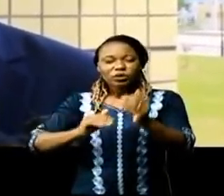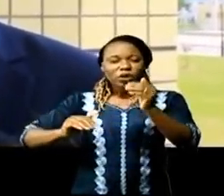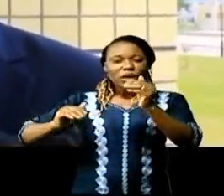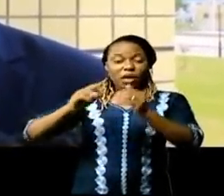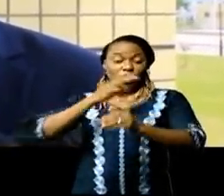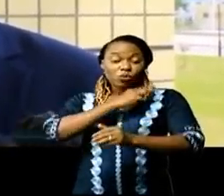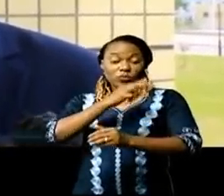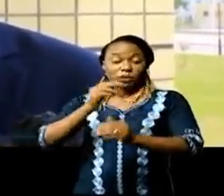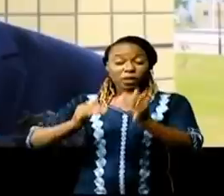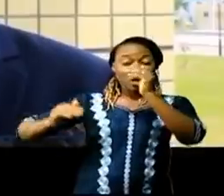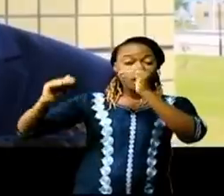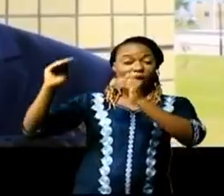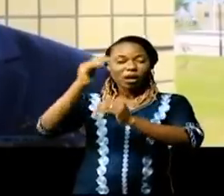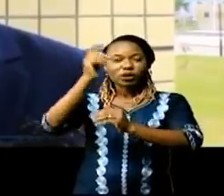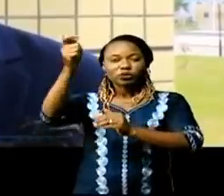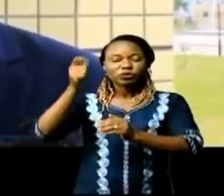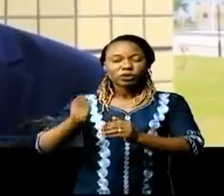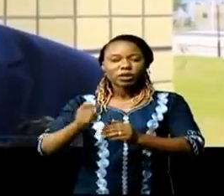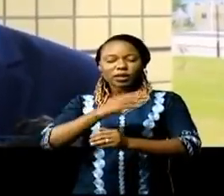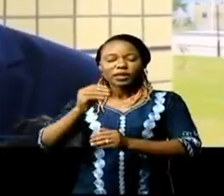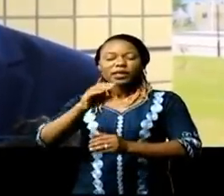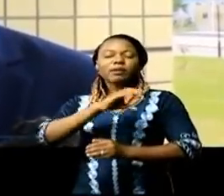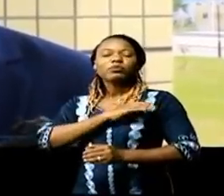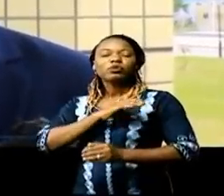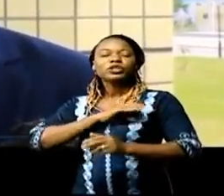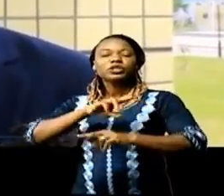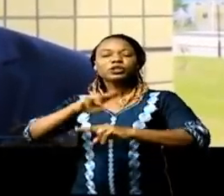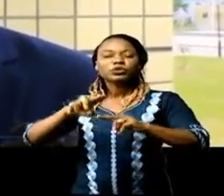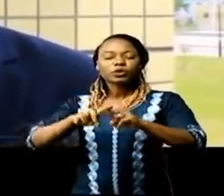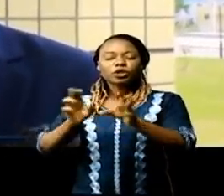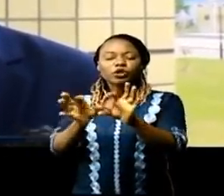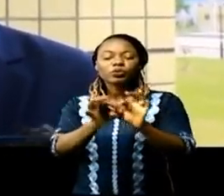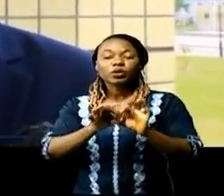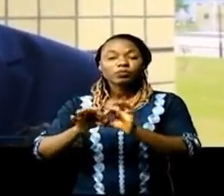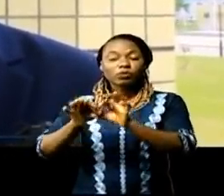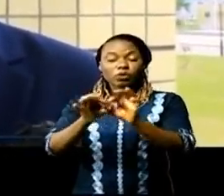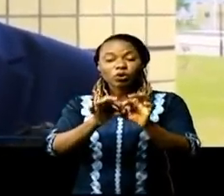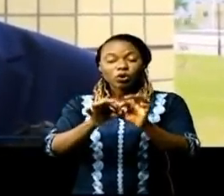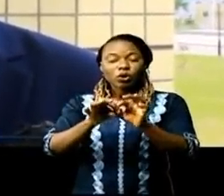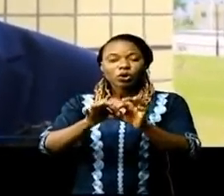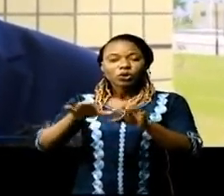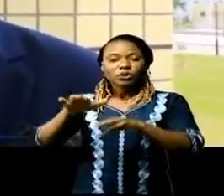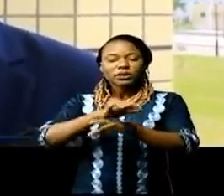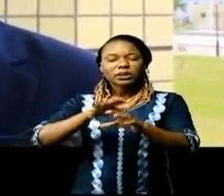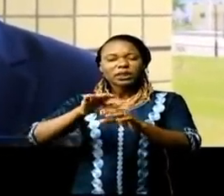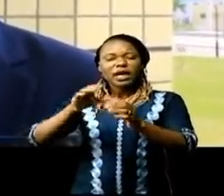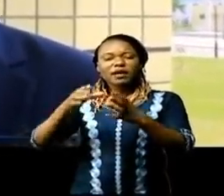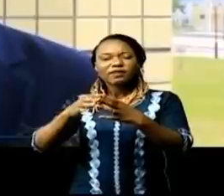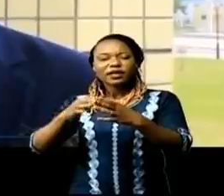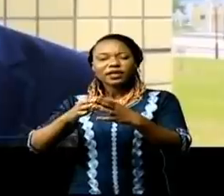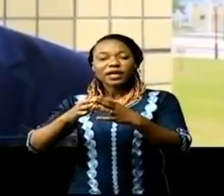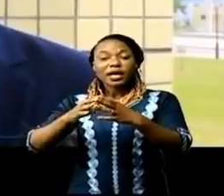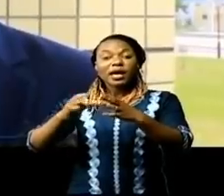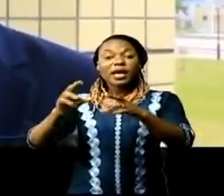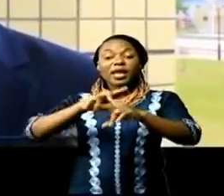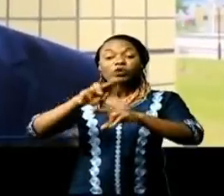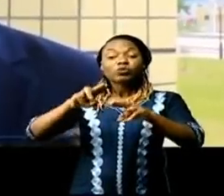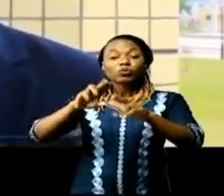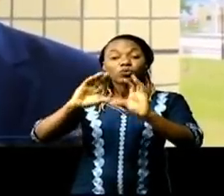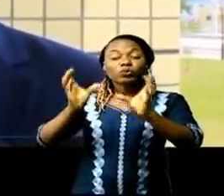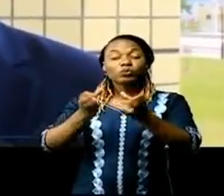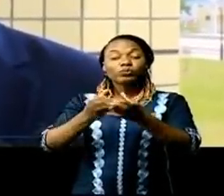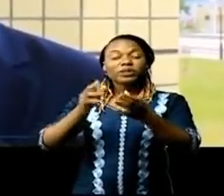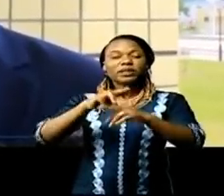de sécurité, des forces armées et de la police nationale congolaise, qui collabore sur tous les aspects avec la communauté internationale. Je ne vois pas pourquoi